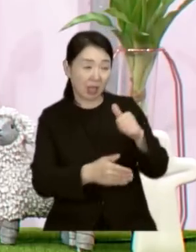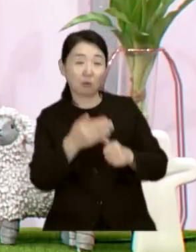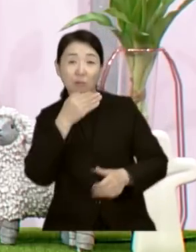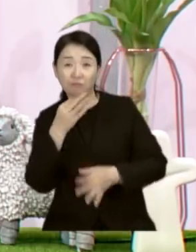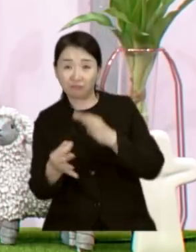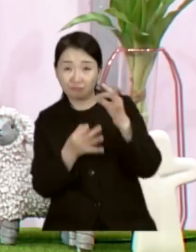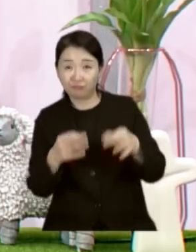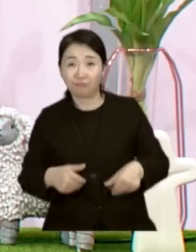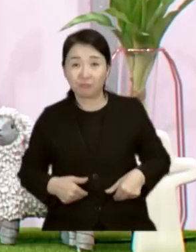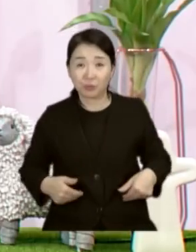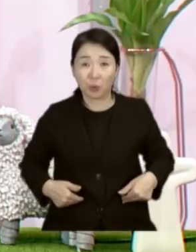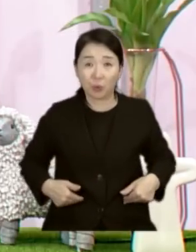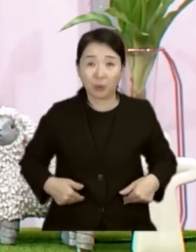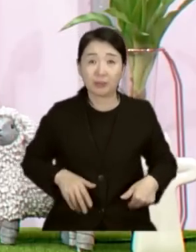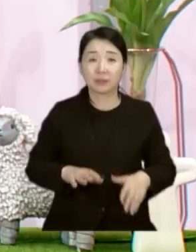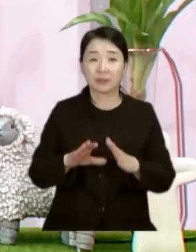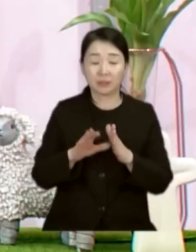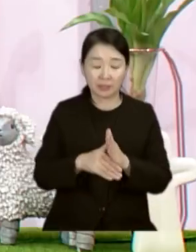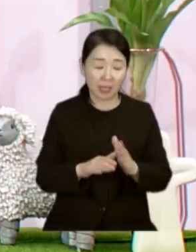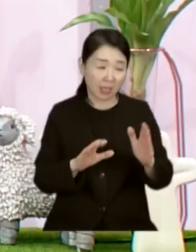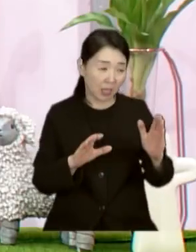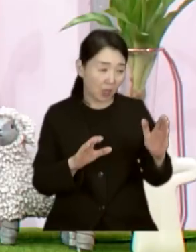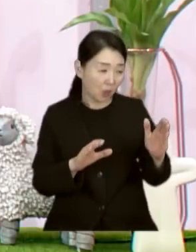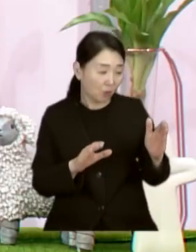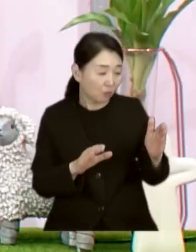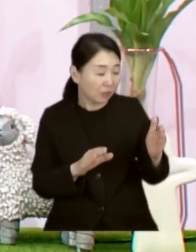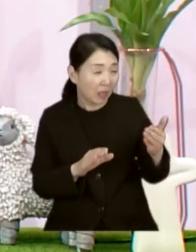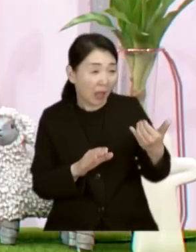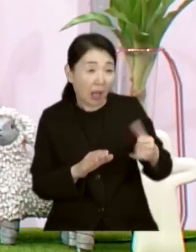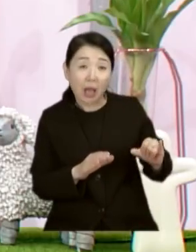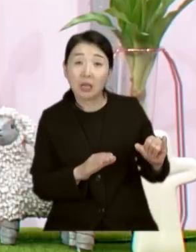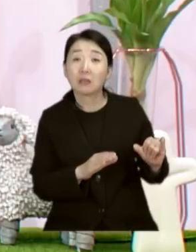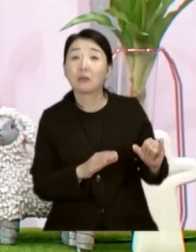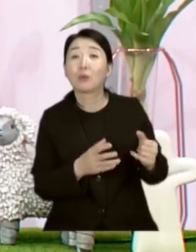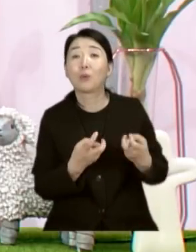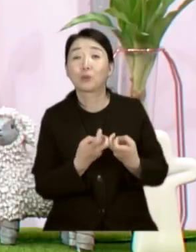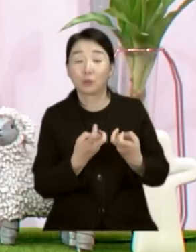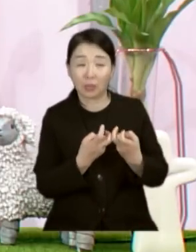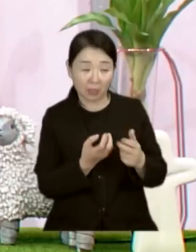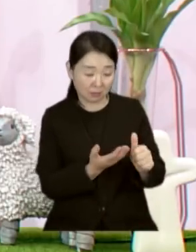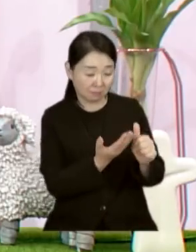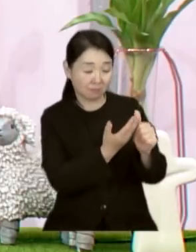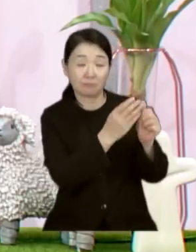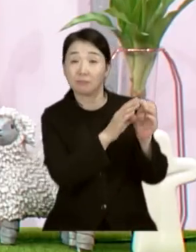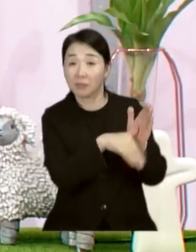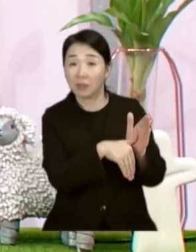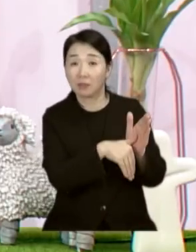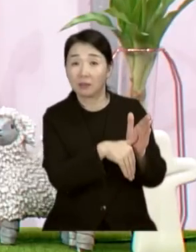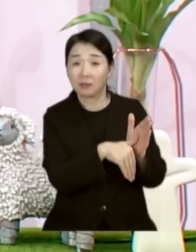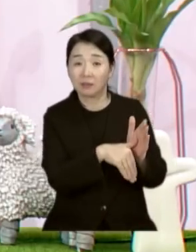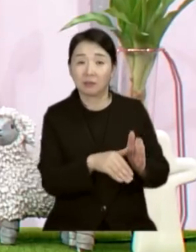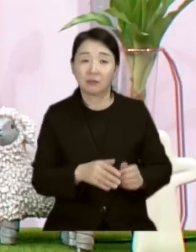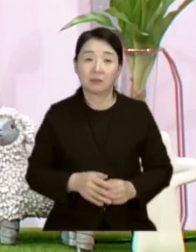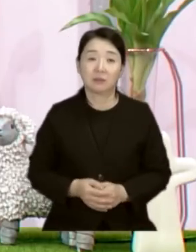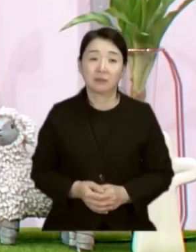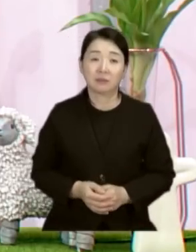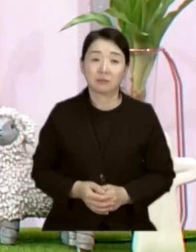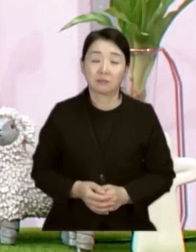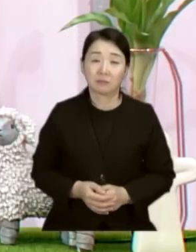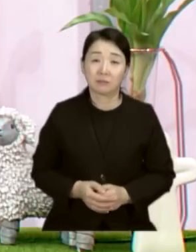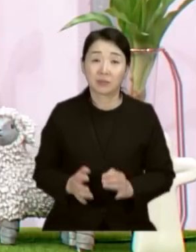상황을 부르짖고 그 다음에 우리 아이들 어떻게 할 거예요? 우리 아이들이 자라나면서